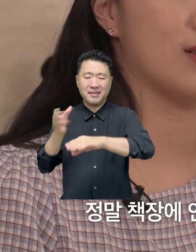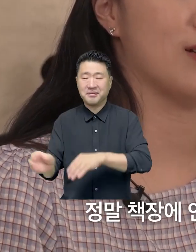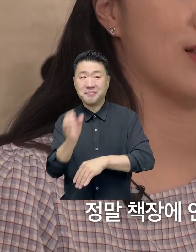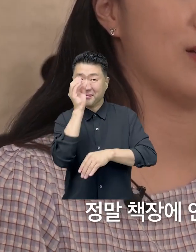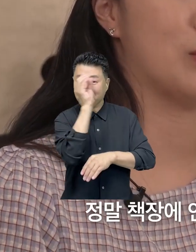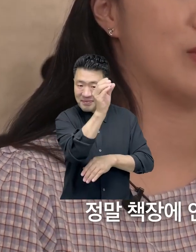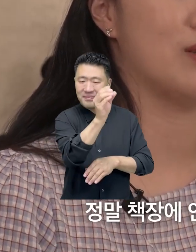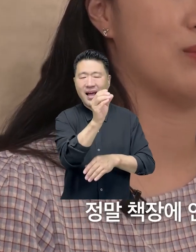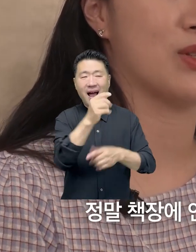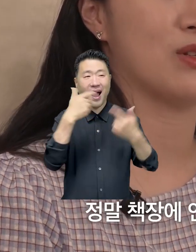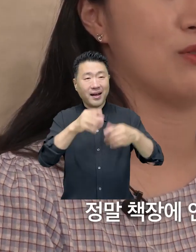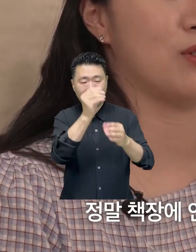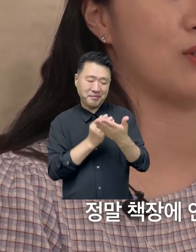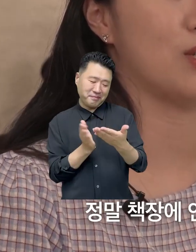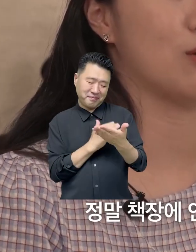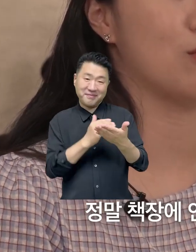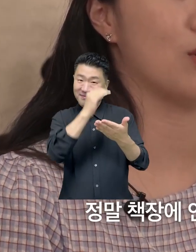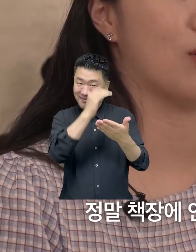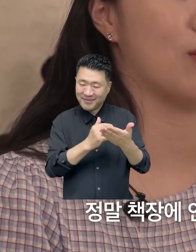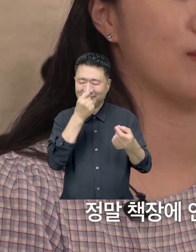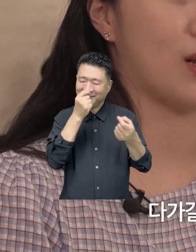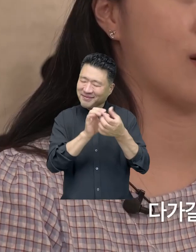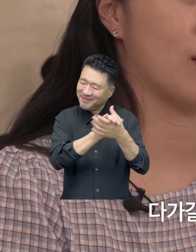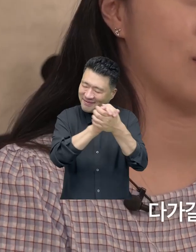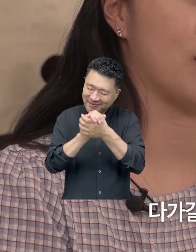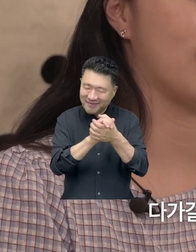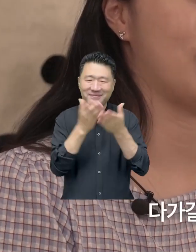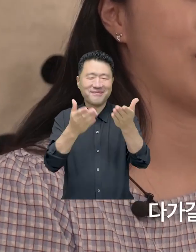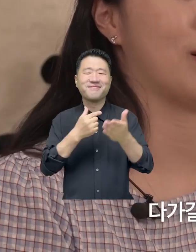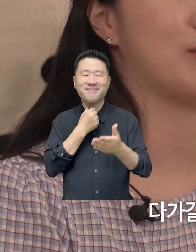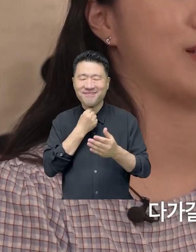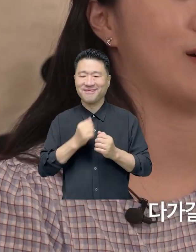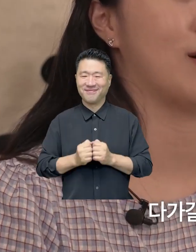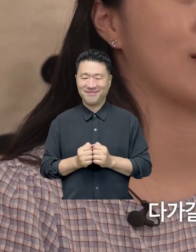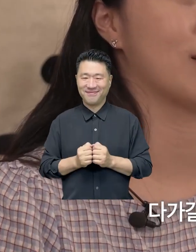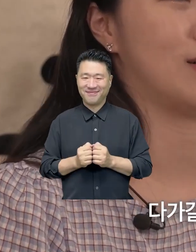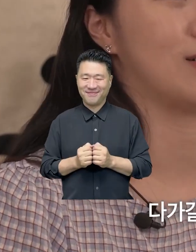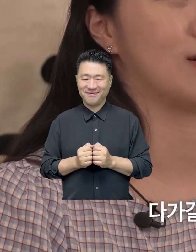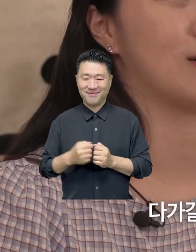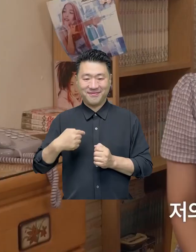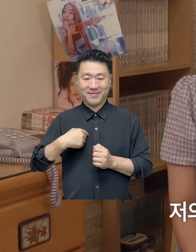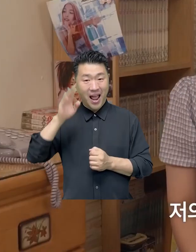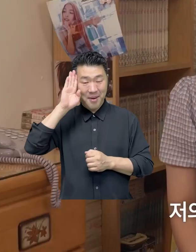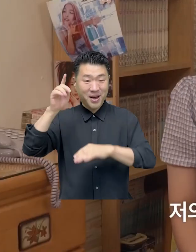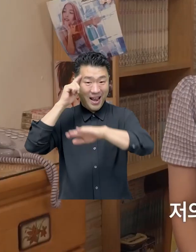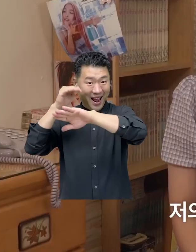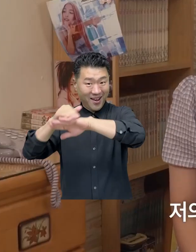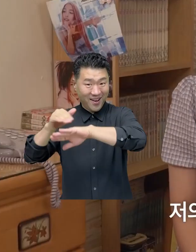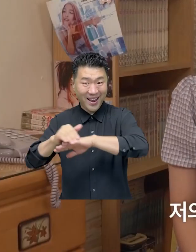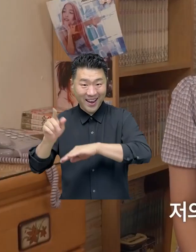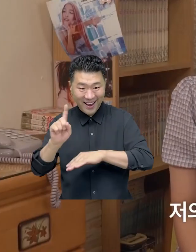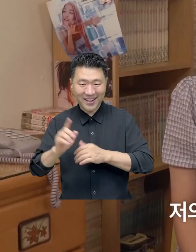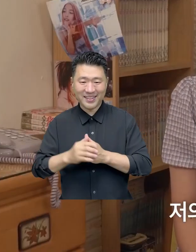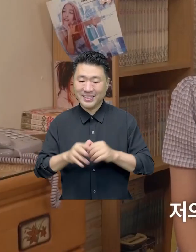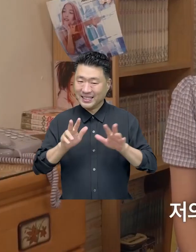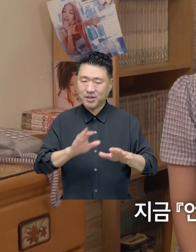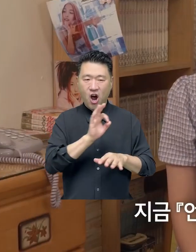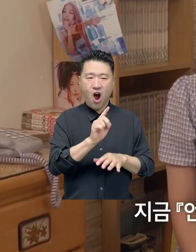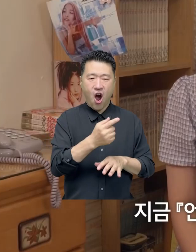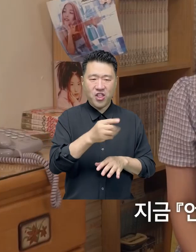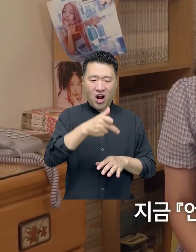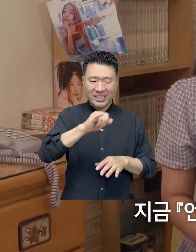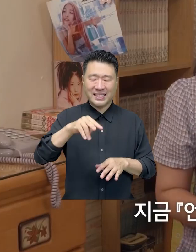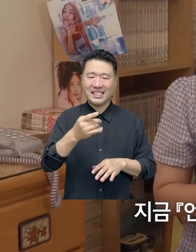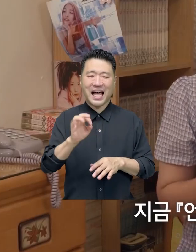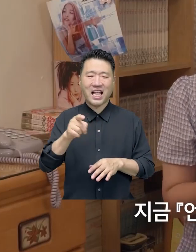정말 책장에 언제든 만날 수 있는 친구처럼 다가갈 수 있기를 바랍니다. 저의 앞으로의 계획은